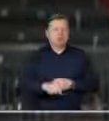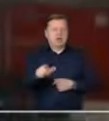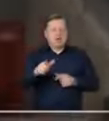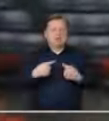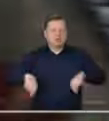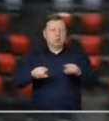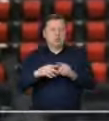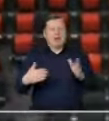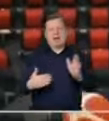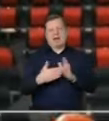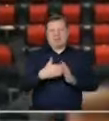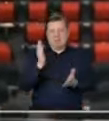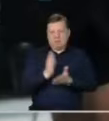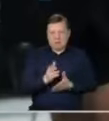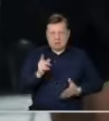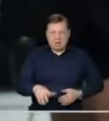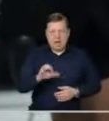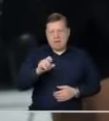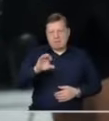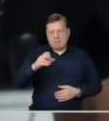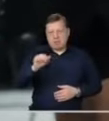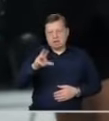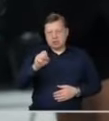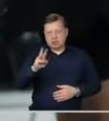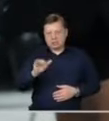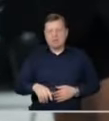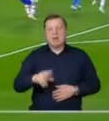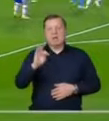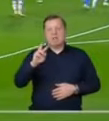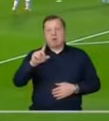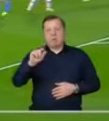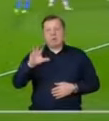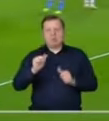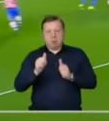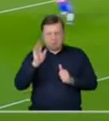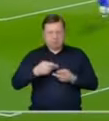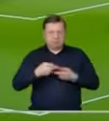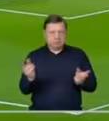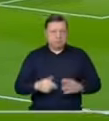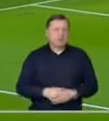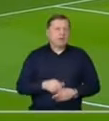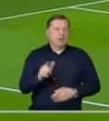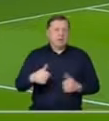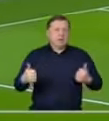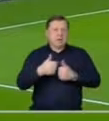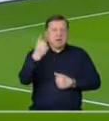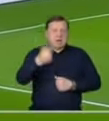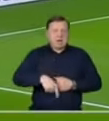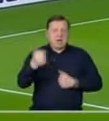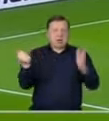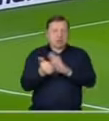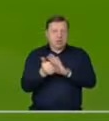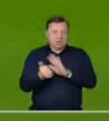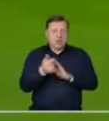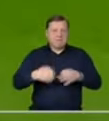Biało-czerwonym pomoże jeden z liderów naszej kadry, Adam Waczyński. Transmisja w TVP Sport. Za nami pierwsze mecze 1/16 finału Ligi